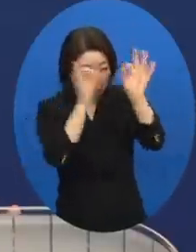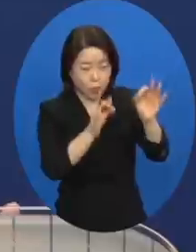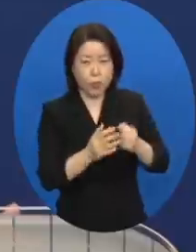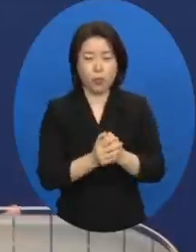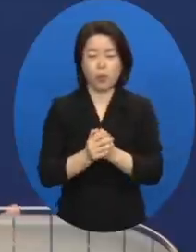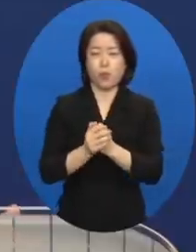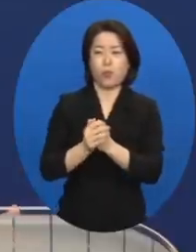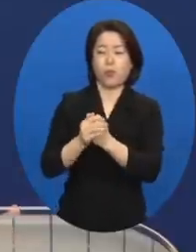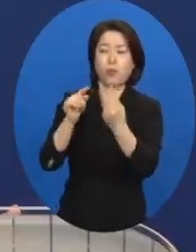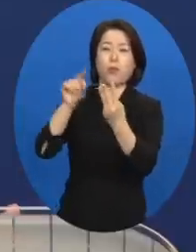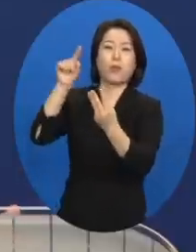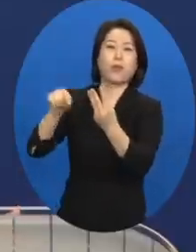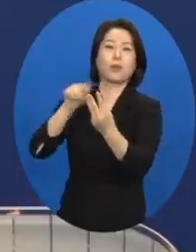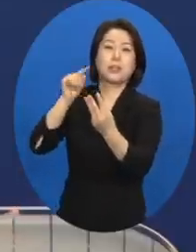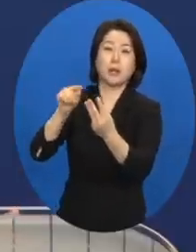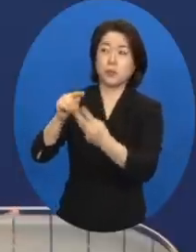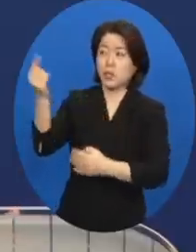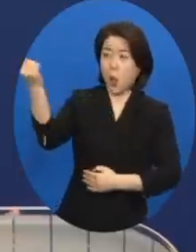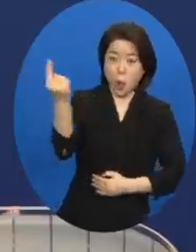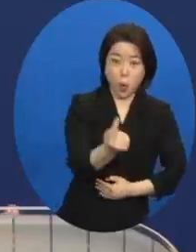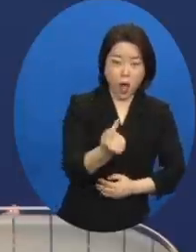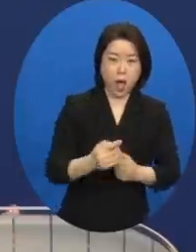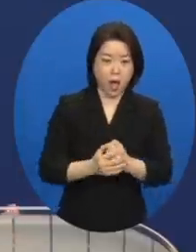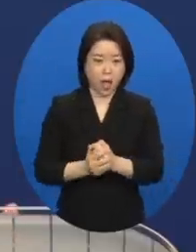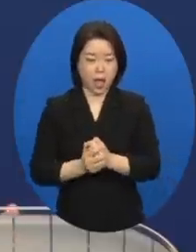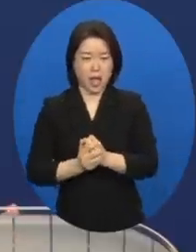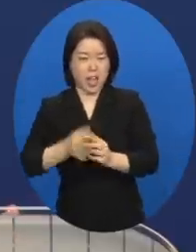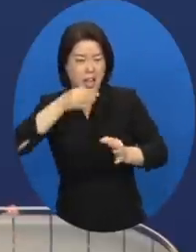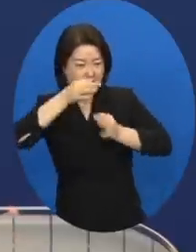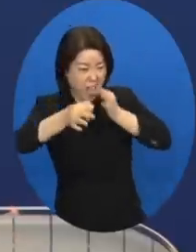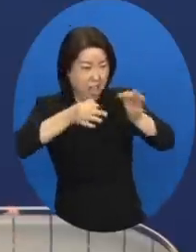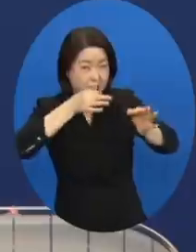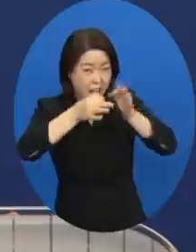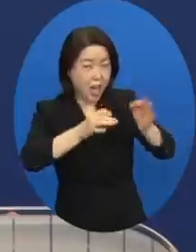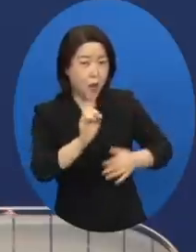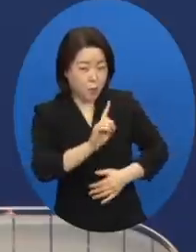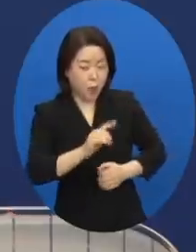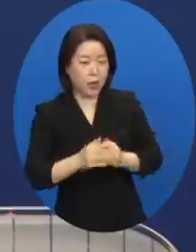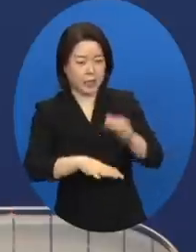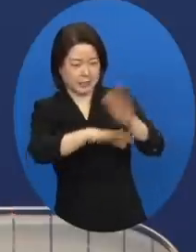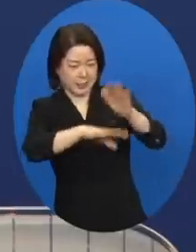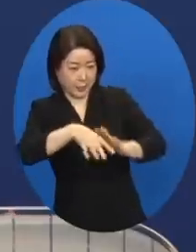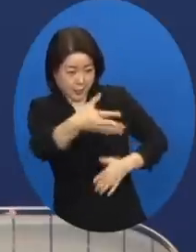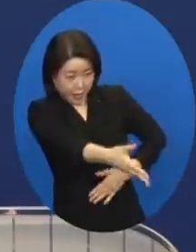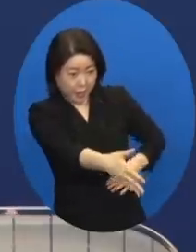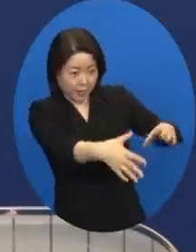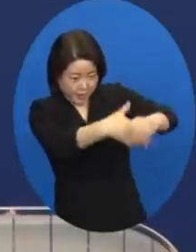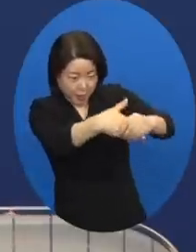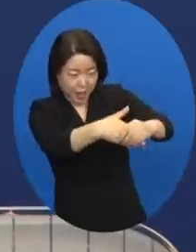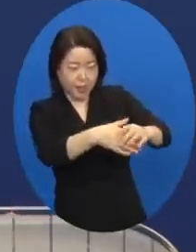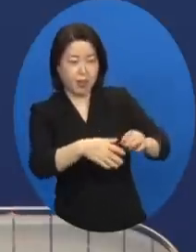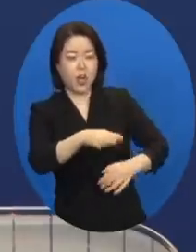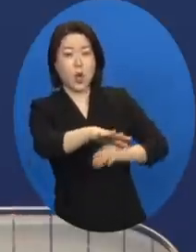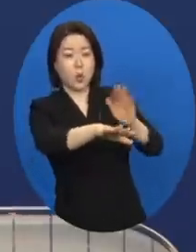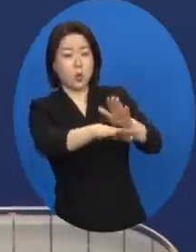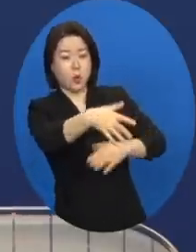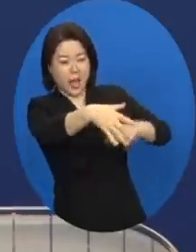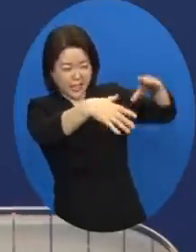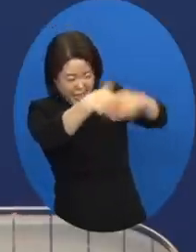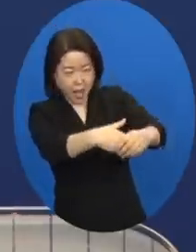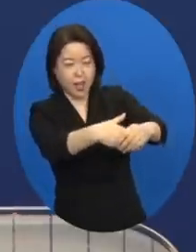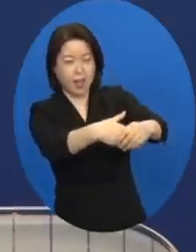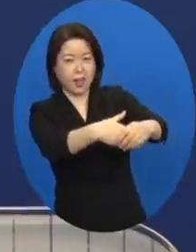삼촌이 오셔서 계속 소리를 질러요. 손 잡아! 손 잡아!